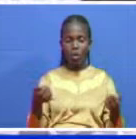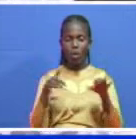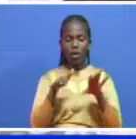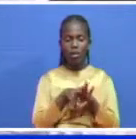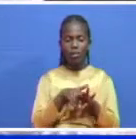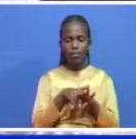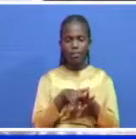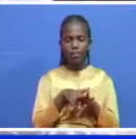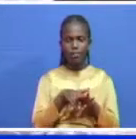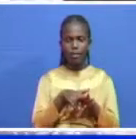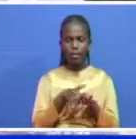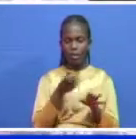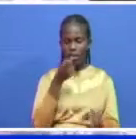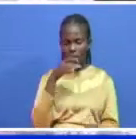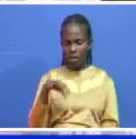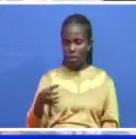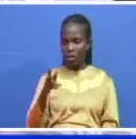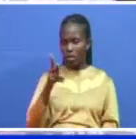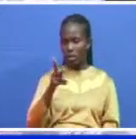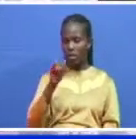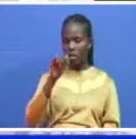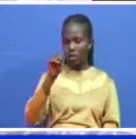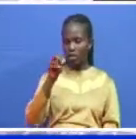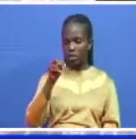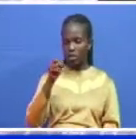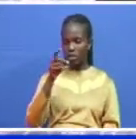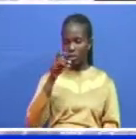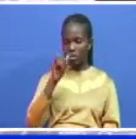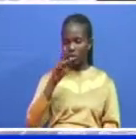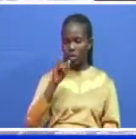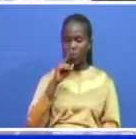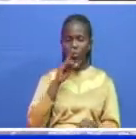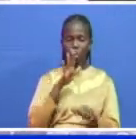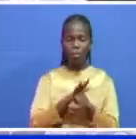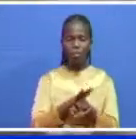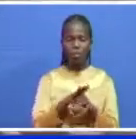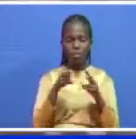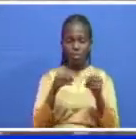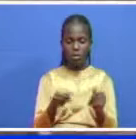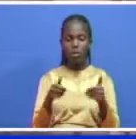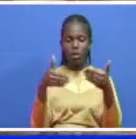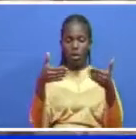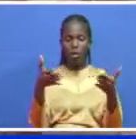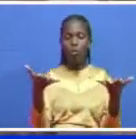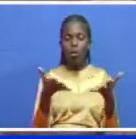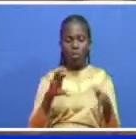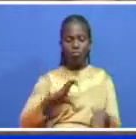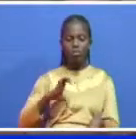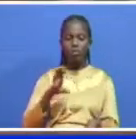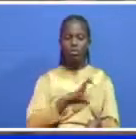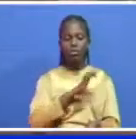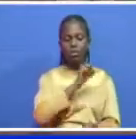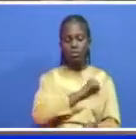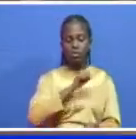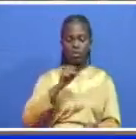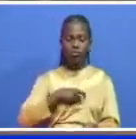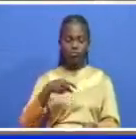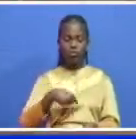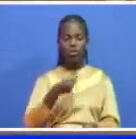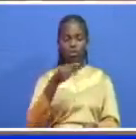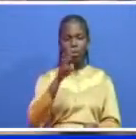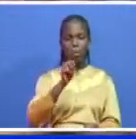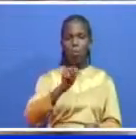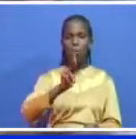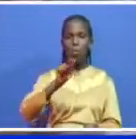va kaunti ya Kitui nunadhani ya kwetu sunge wa mudhi wangu senisio hii vala na yo komiti ya mwanya bunge ya senate kutamka wadini ya